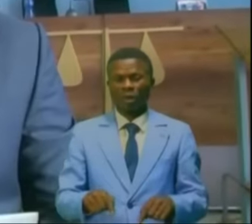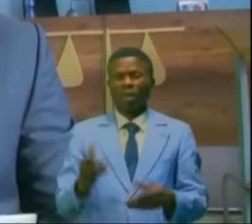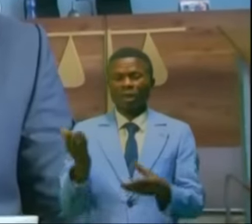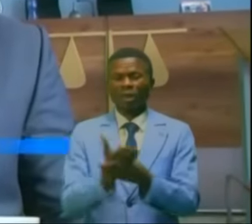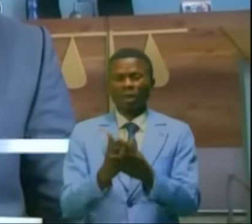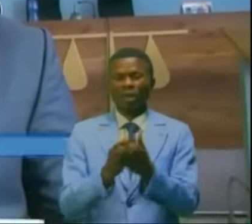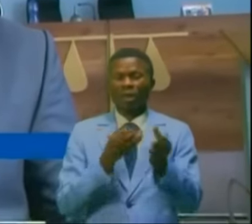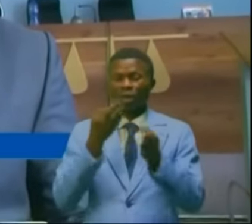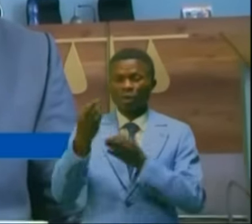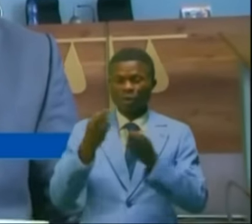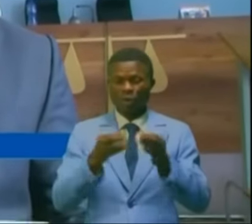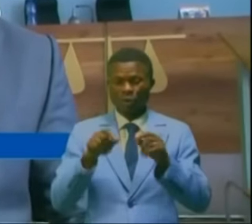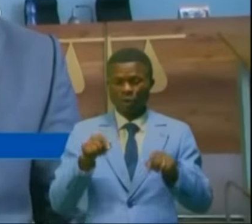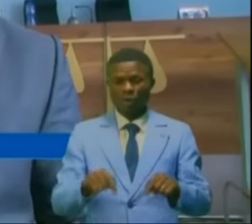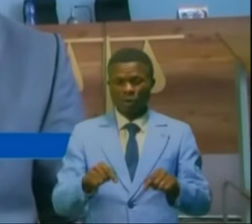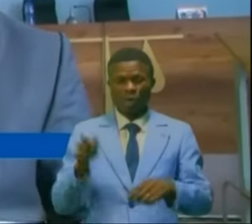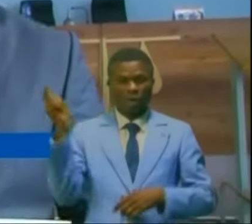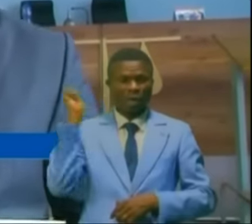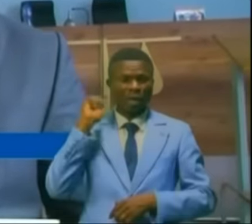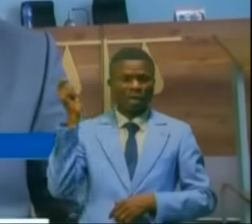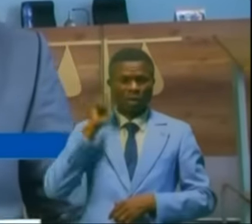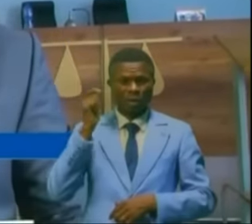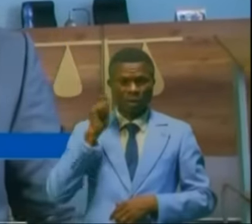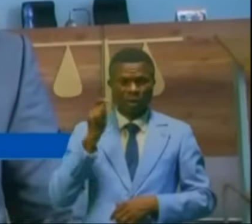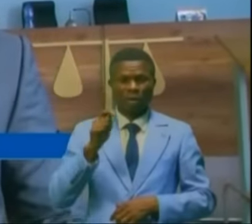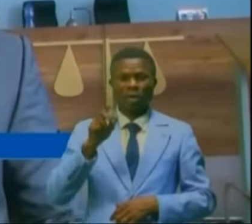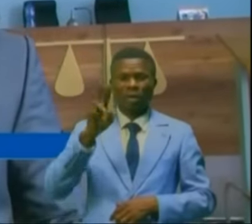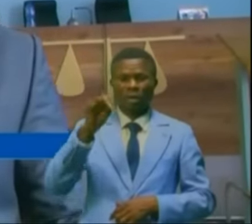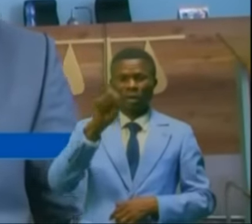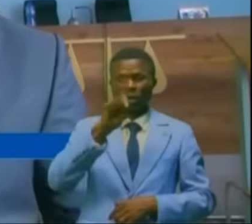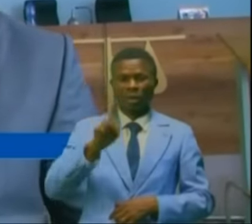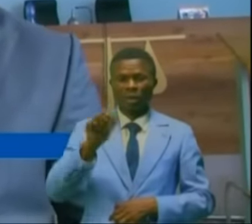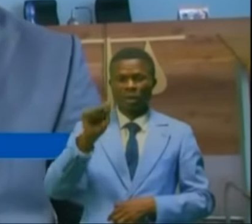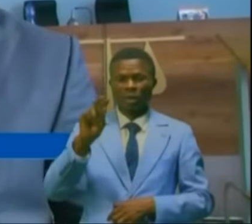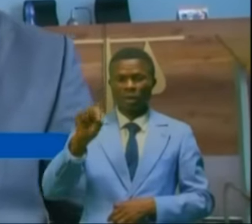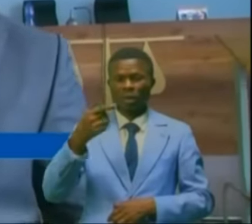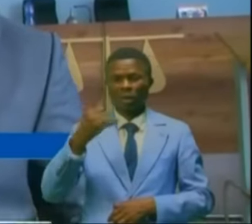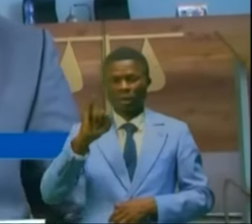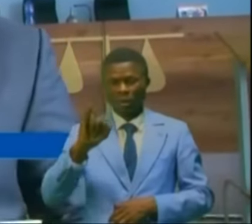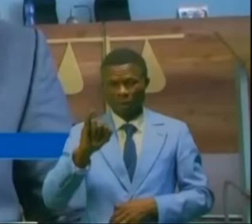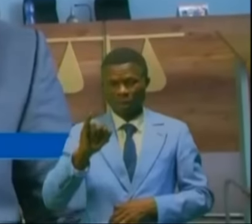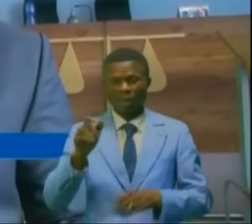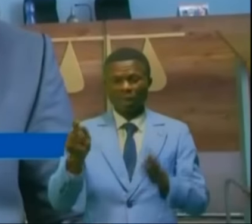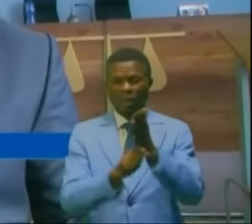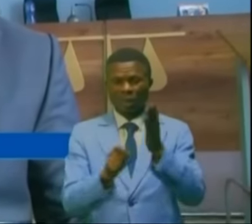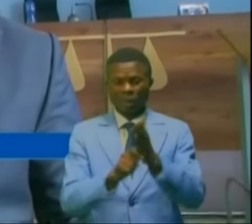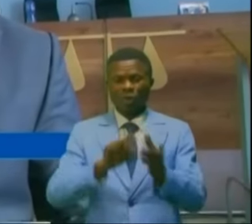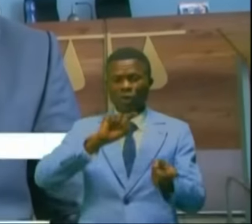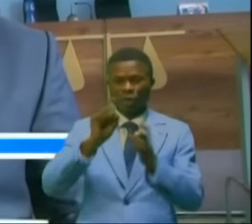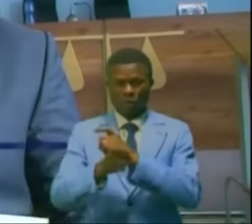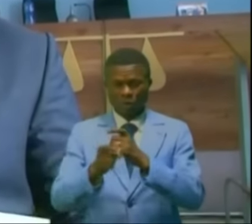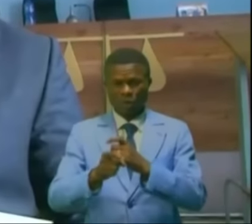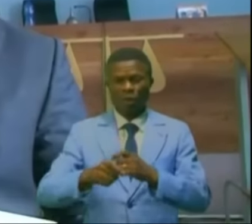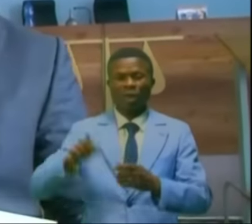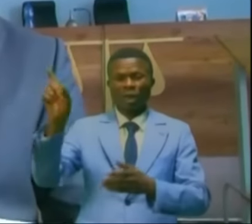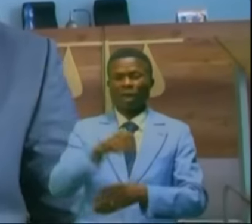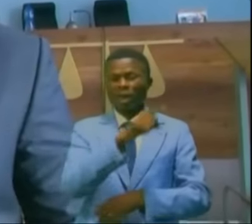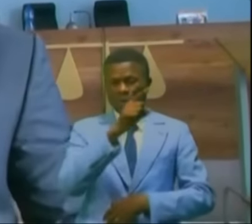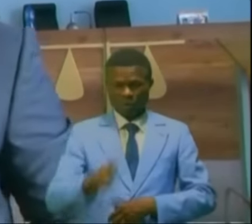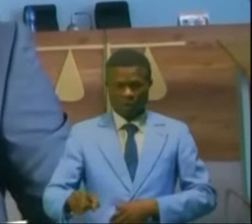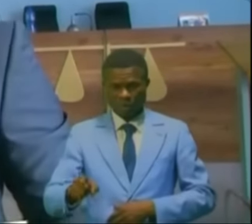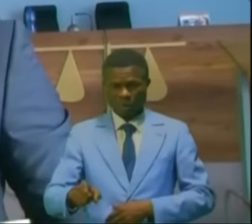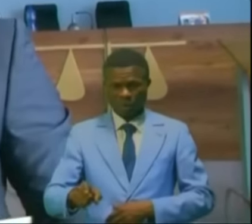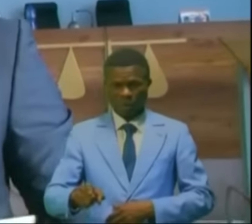développé aujourd'hui par le professeur Zangisi Mopele sur les techniques de réformation et d'annulation. C'est